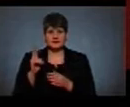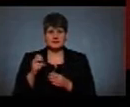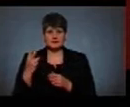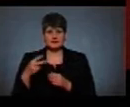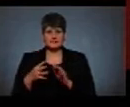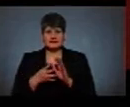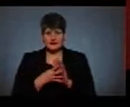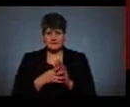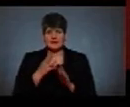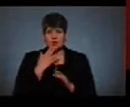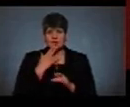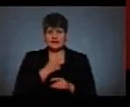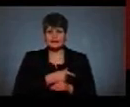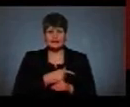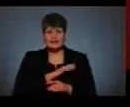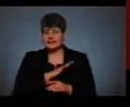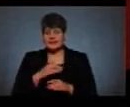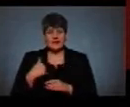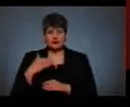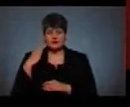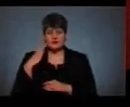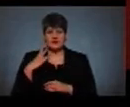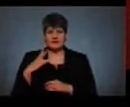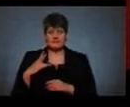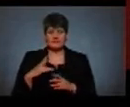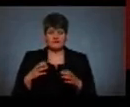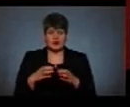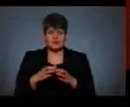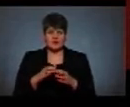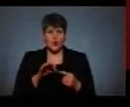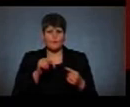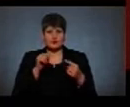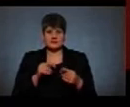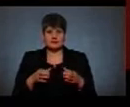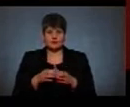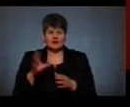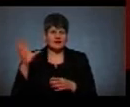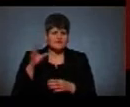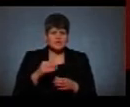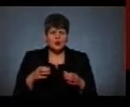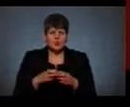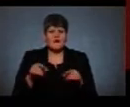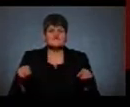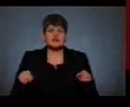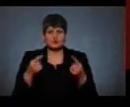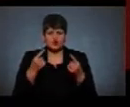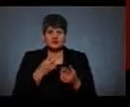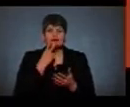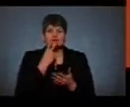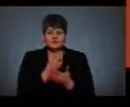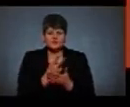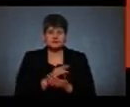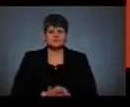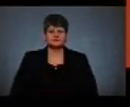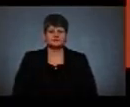229 народних депутатів. Не голосували фракція опозиційного блоку і майже вся група «Відродження». Дивимося коментарі депутатів.